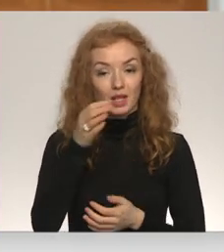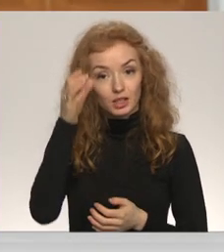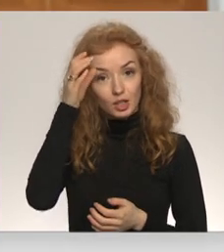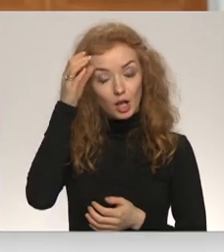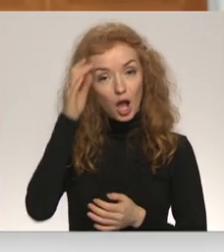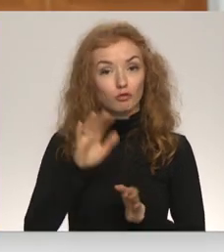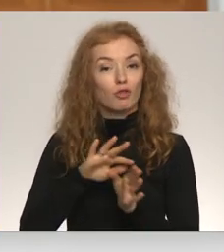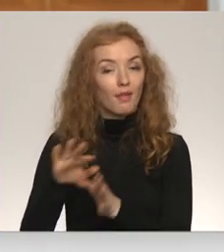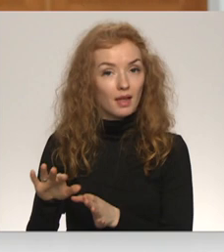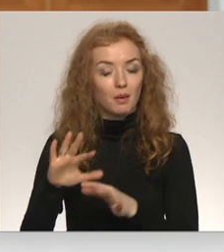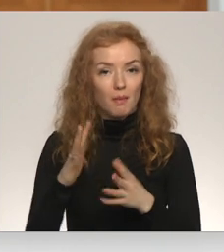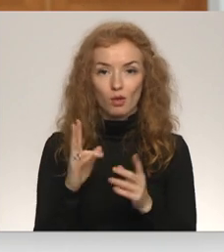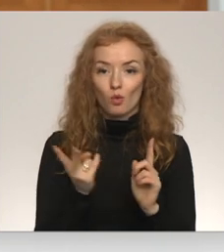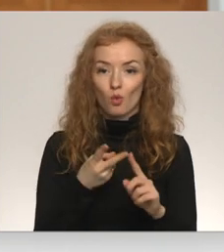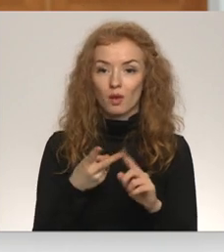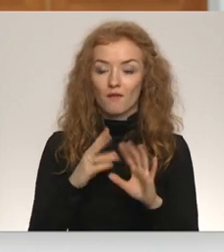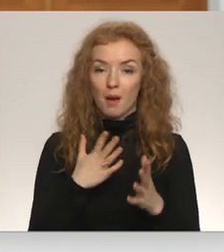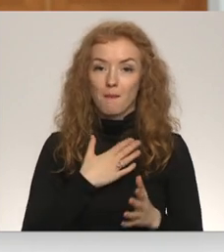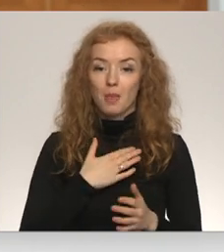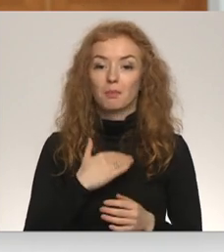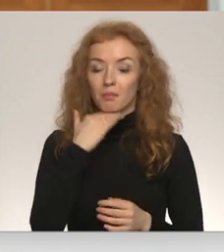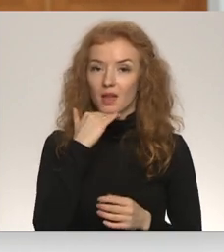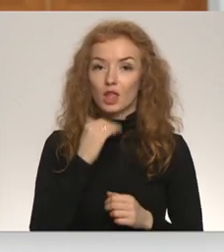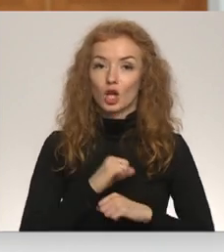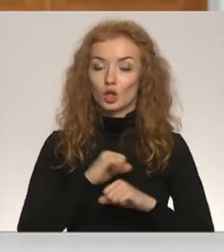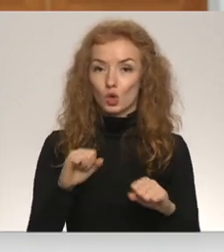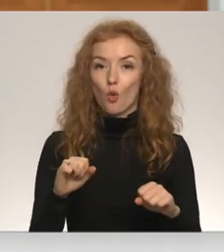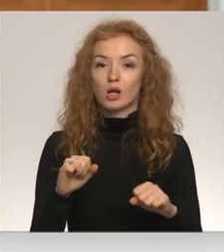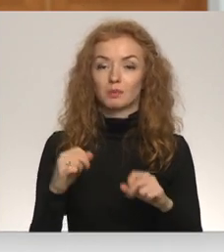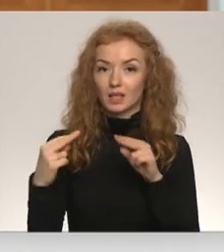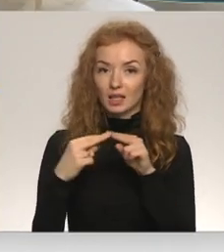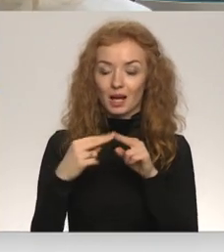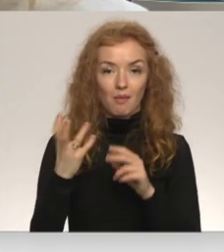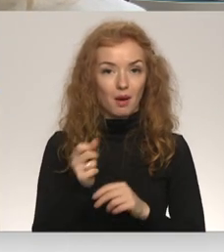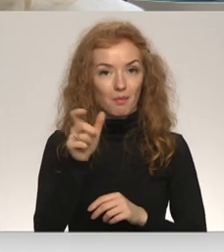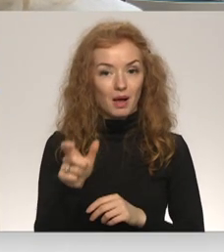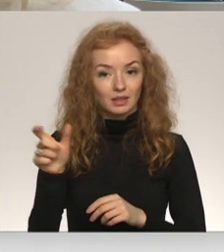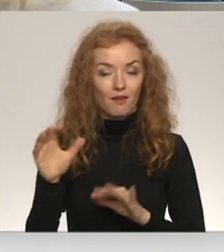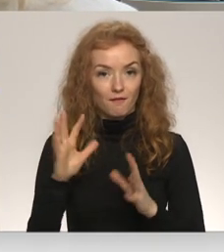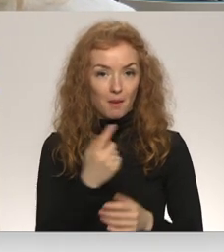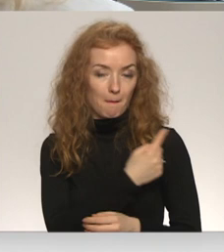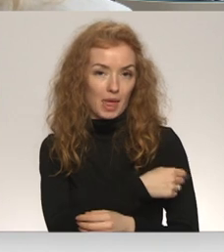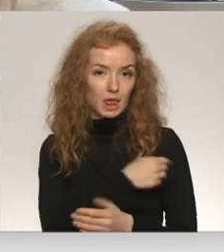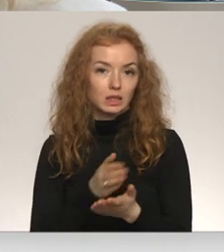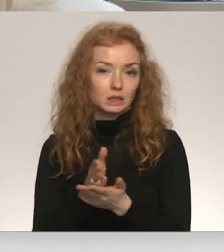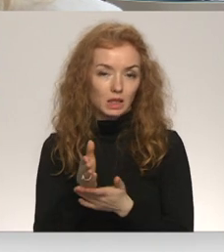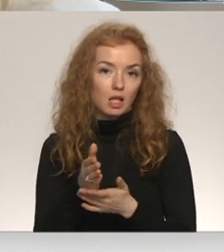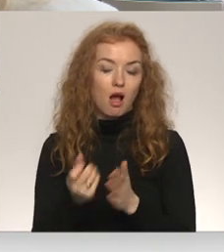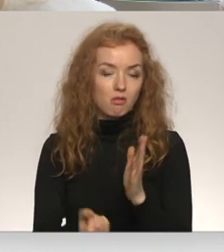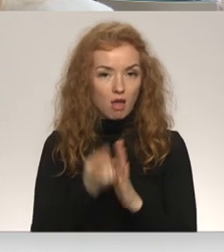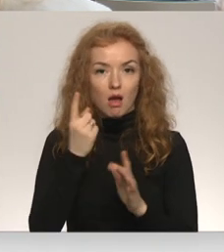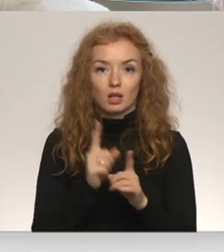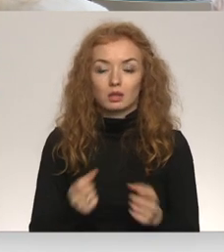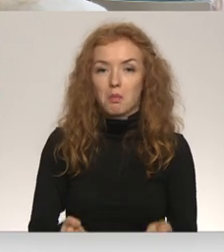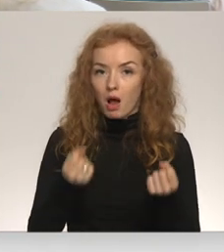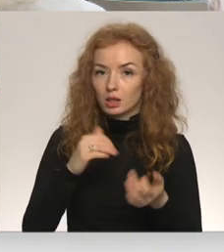viens, kam tur apakšā ir jābūt, bet vēl otrs tas, vai man pietiks tāda drosme tajā saskarsmē ar pacientiem, vai medicīnā var gadīties arī tāda grūtāka